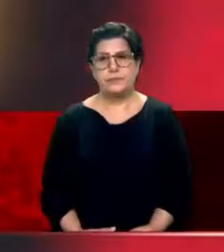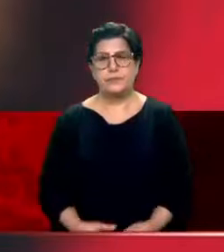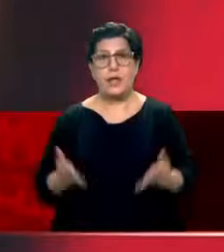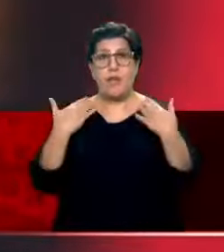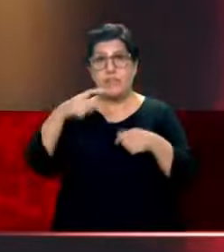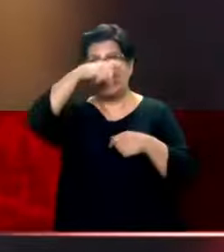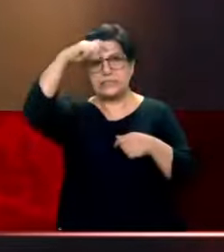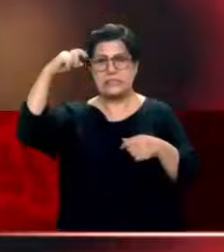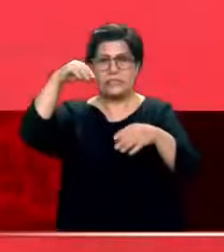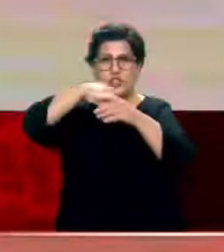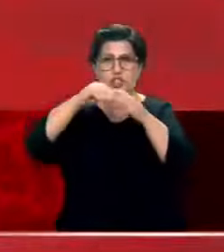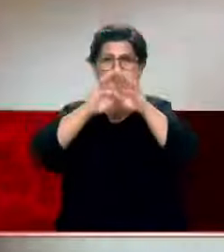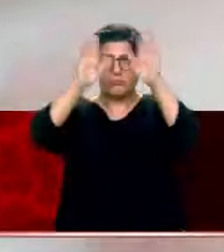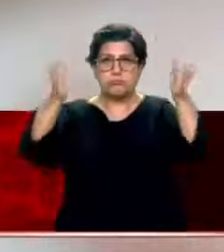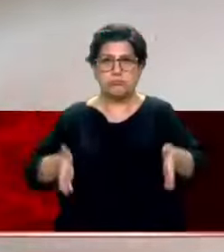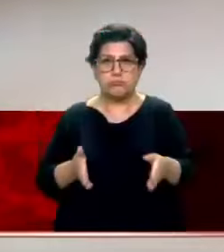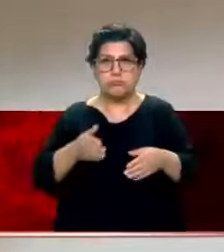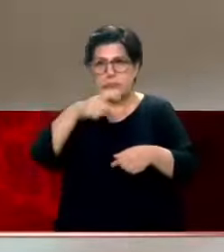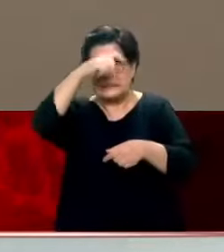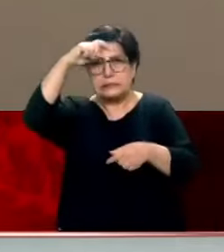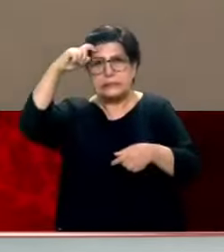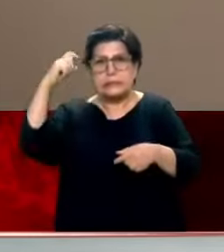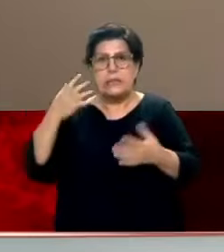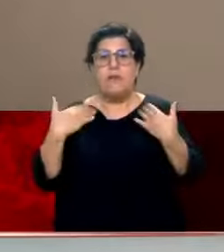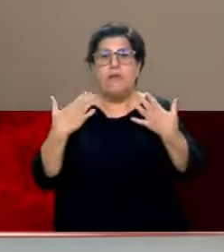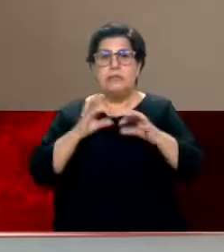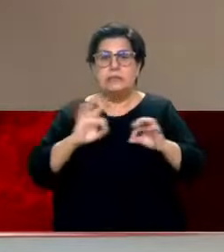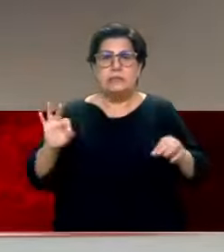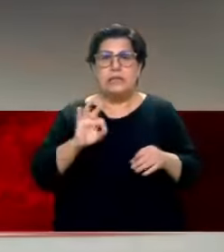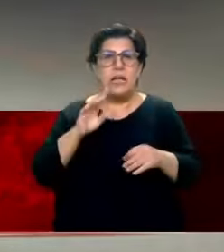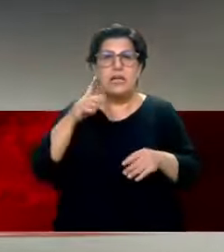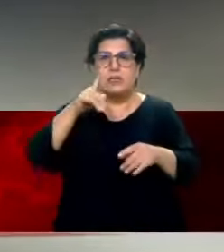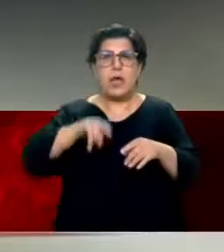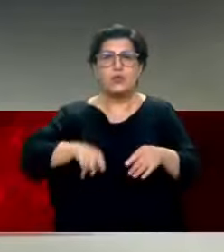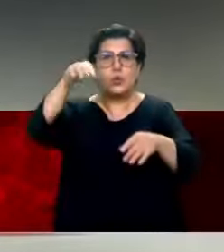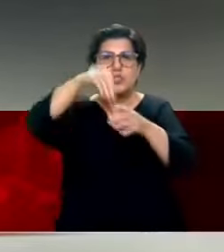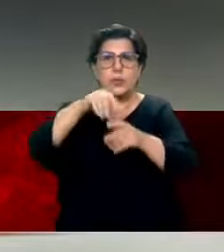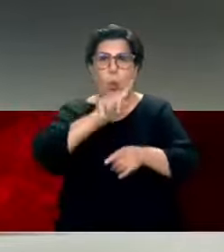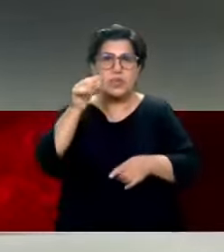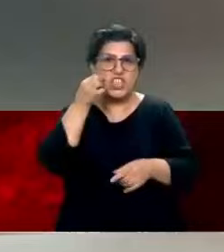Hava sıcak, içerisi çok dar. Asansör kabininde ise mahsur kalan 10 kişi var.